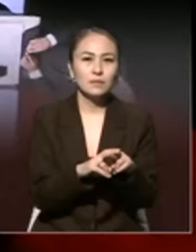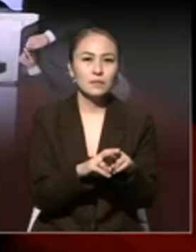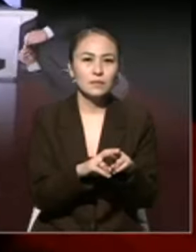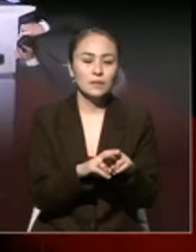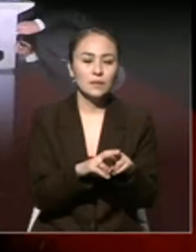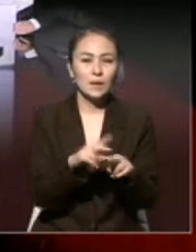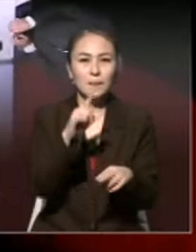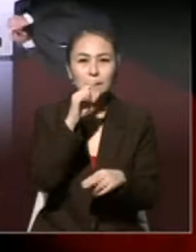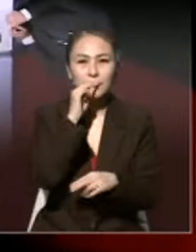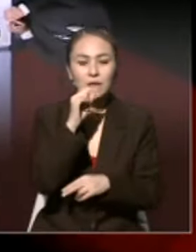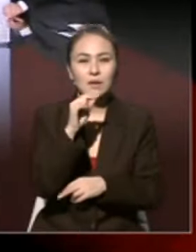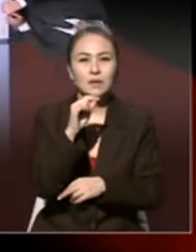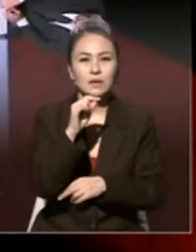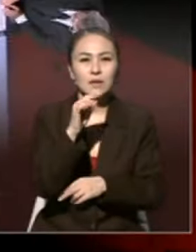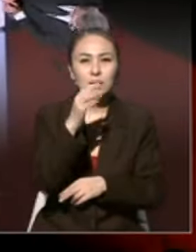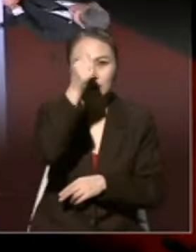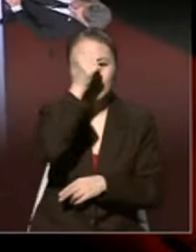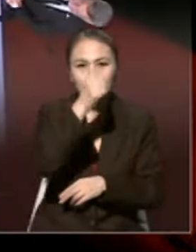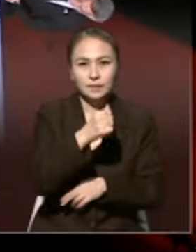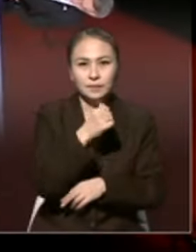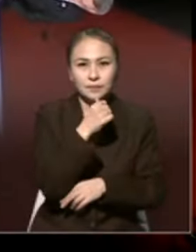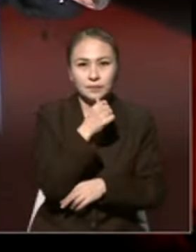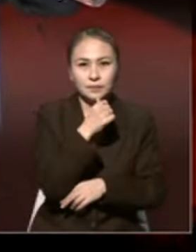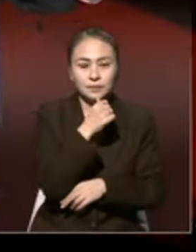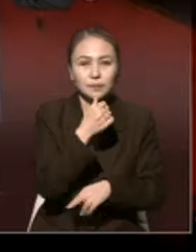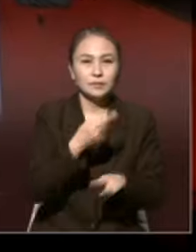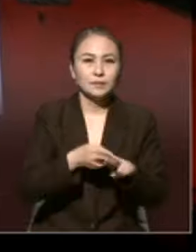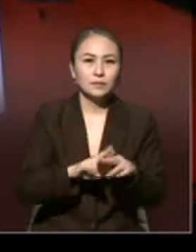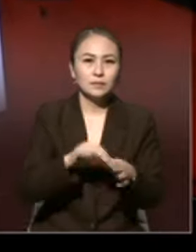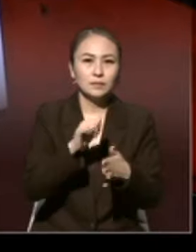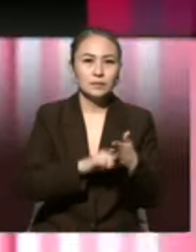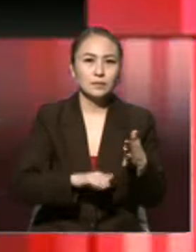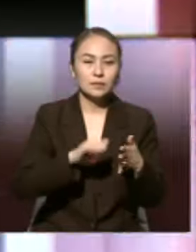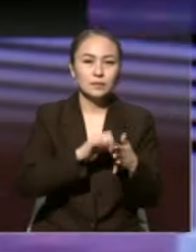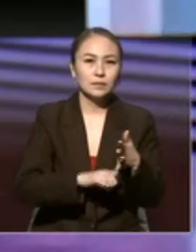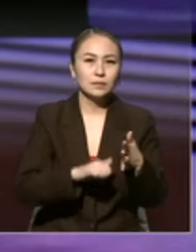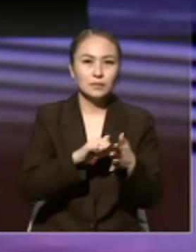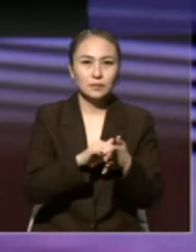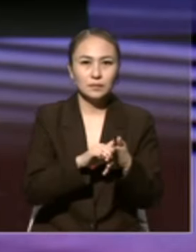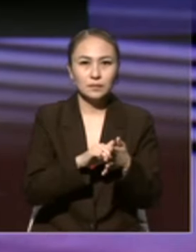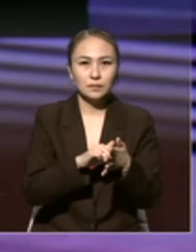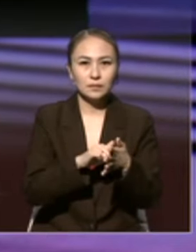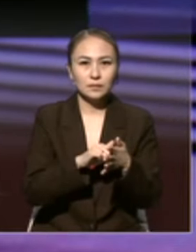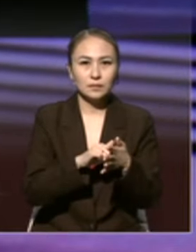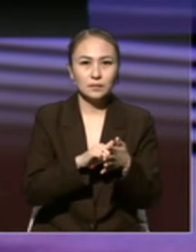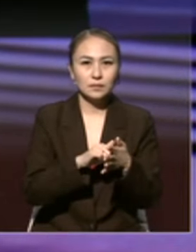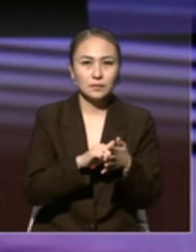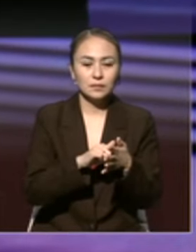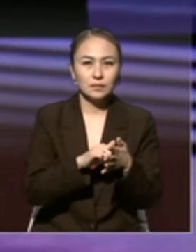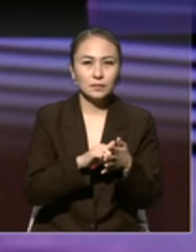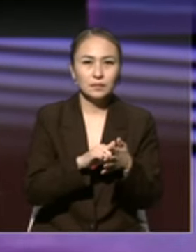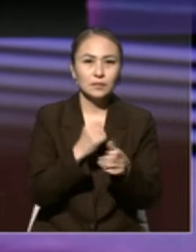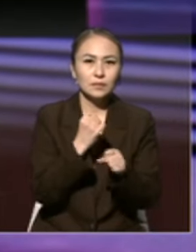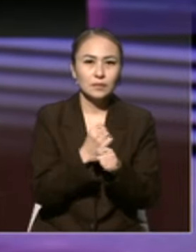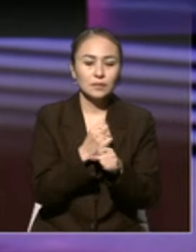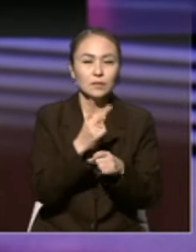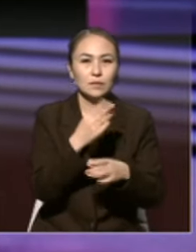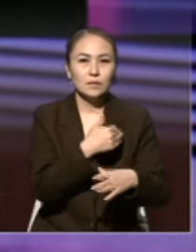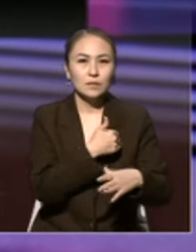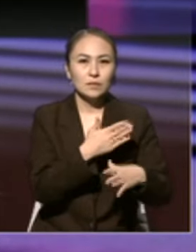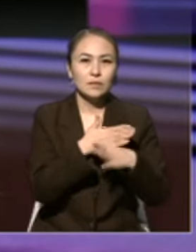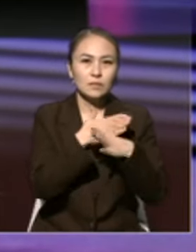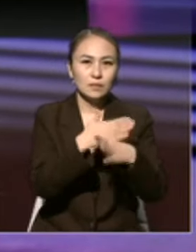Рамазан айының себебі болған шығар. Сондықтан осы айда жақсы істі жасайын, көмек берейін